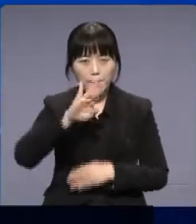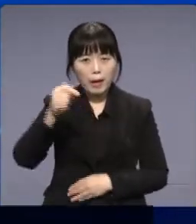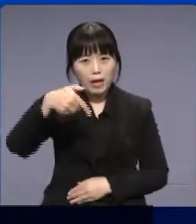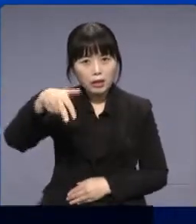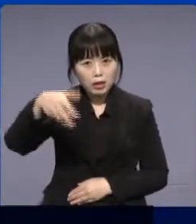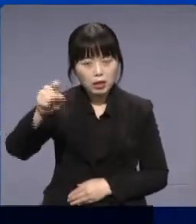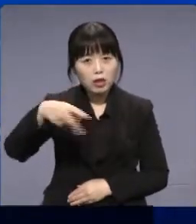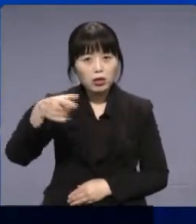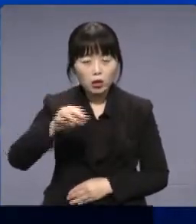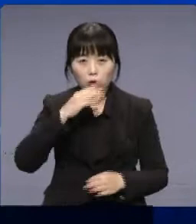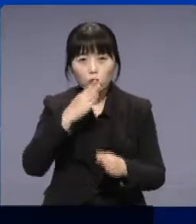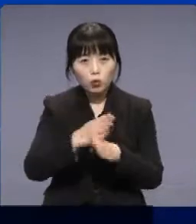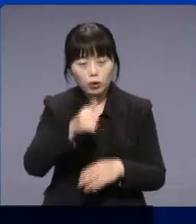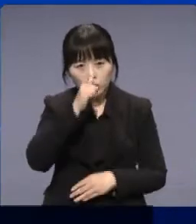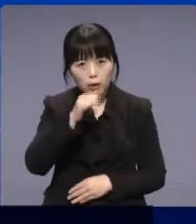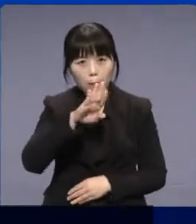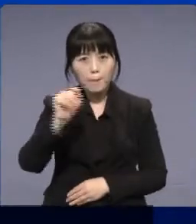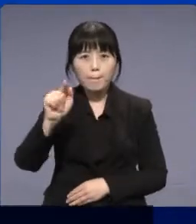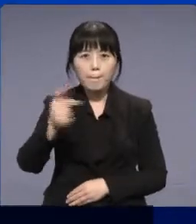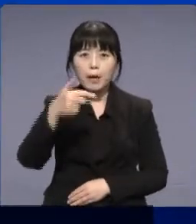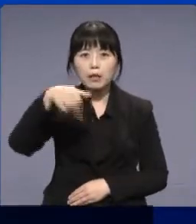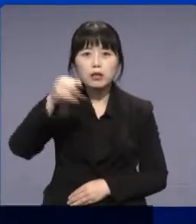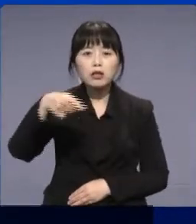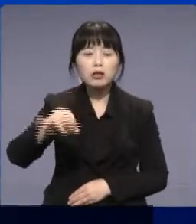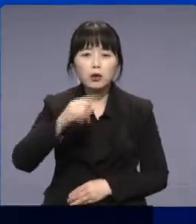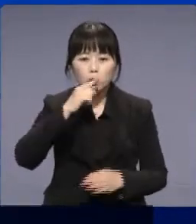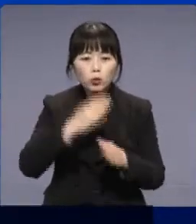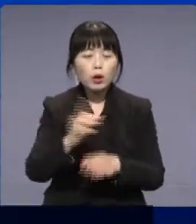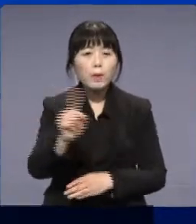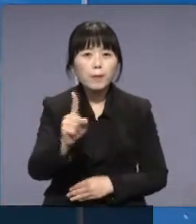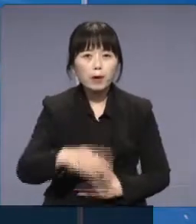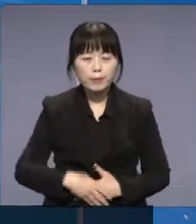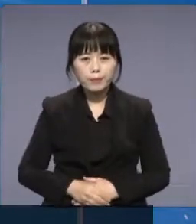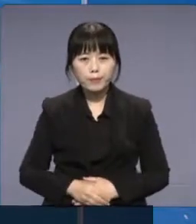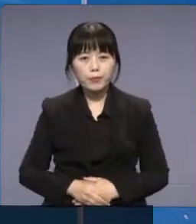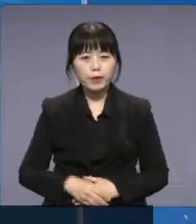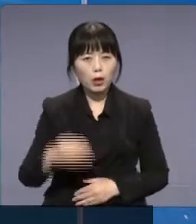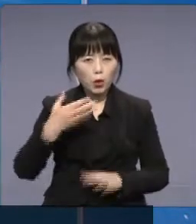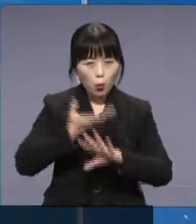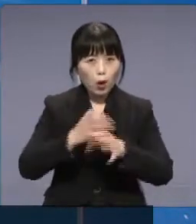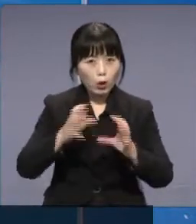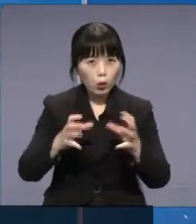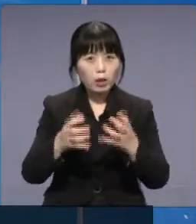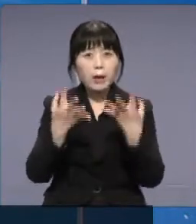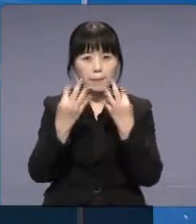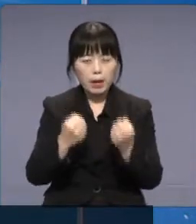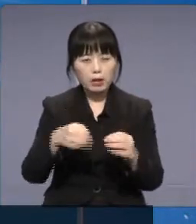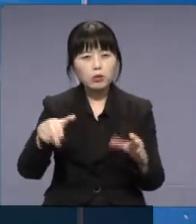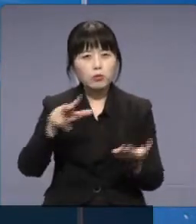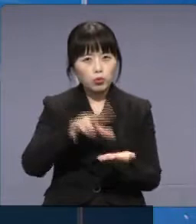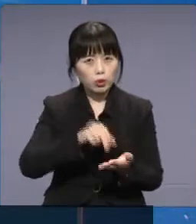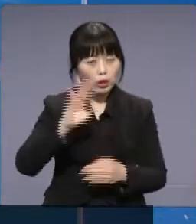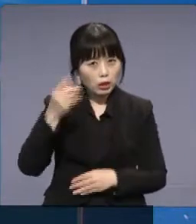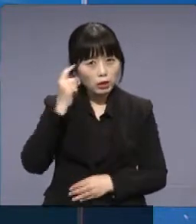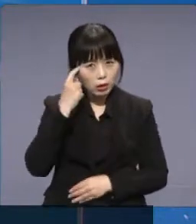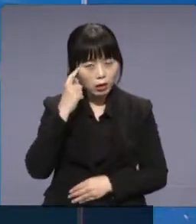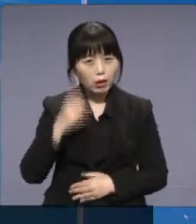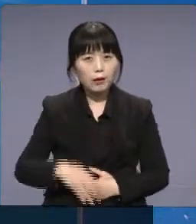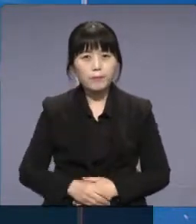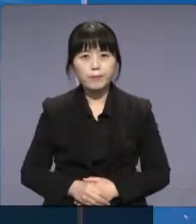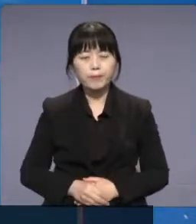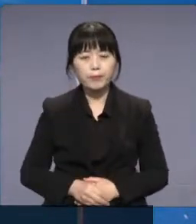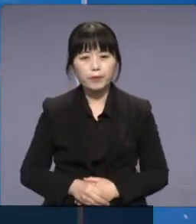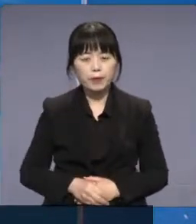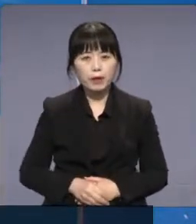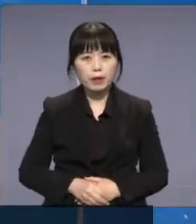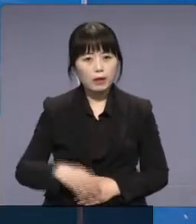좀 있었는데 네. 김필성 변호사님 반지성주의가 어떤 개념입니까? 반지성주의는 사실 외국에서는 많이 문제가 됐던 개념인데요. 기본적으로는